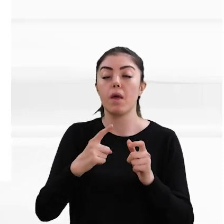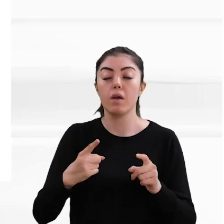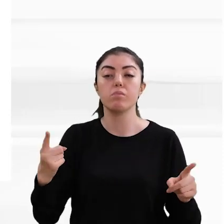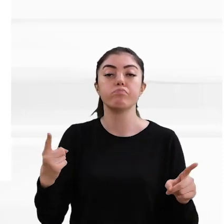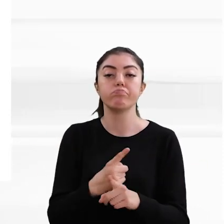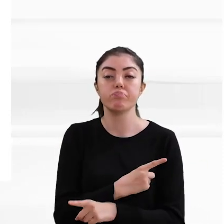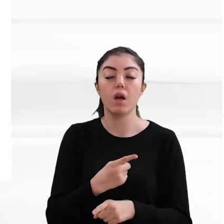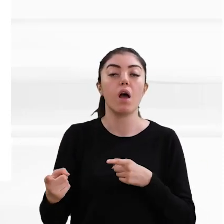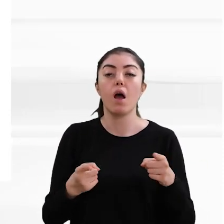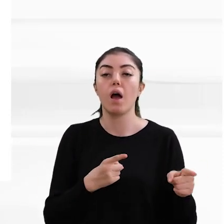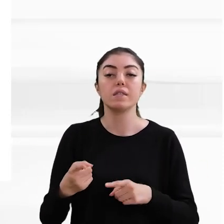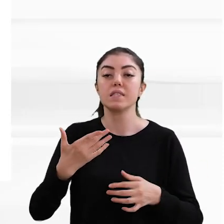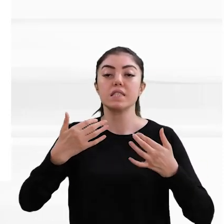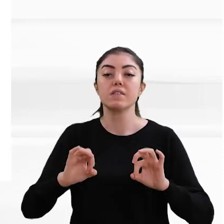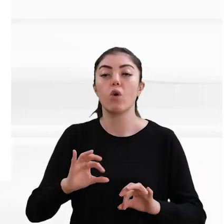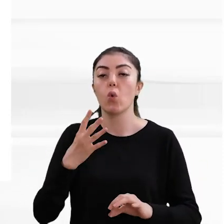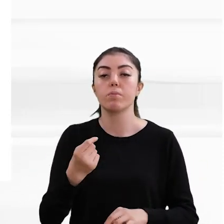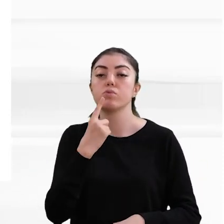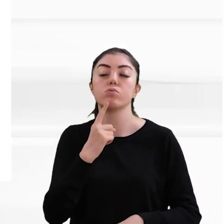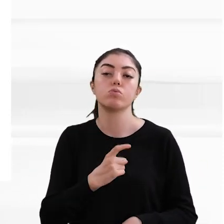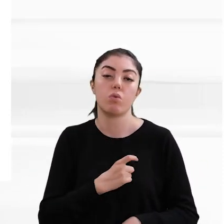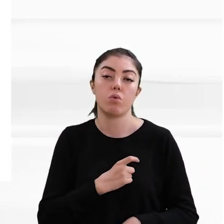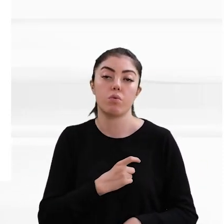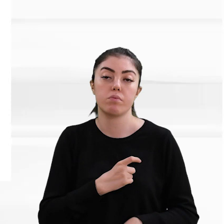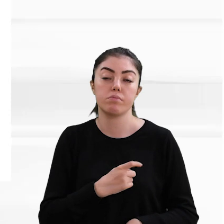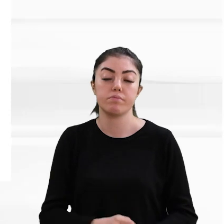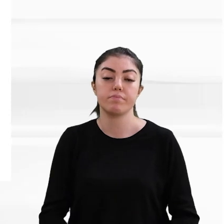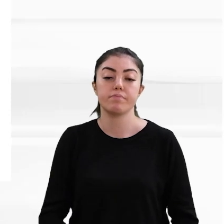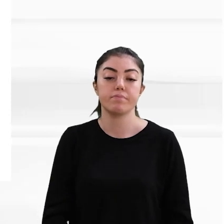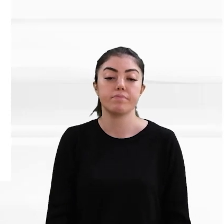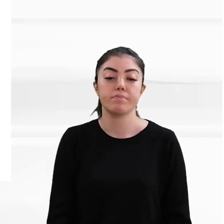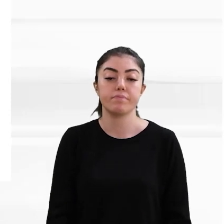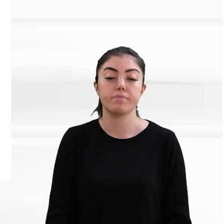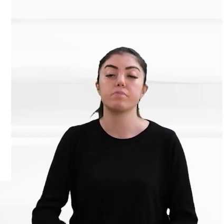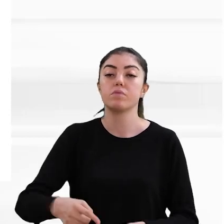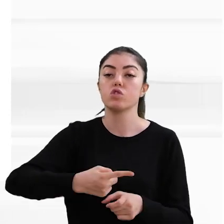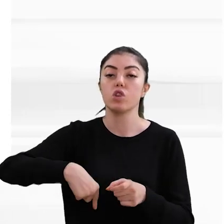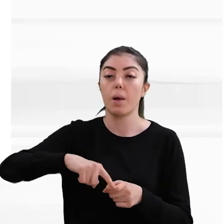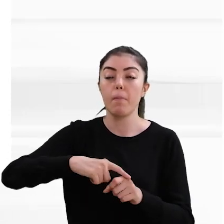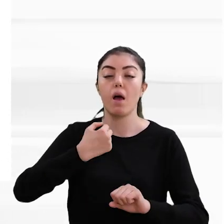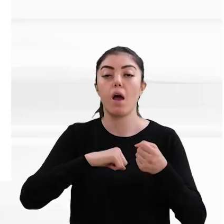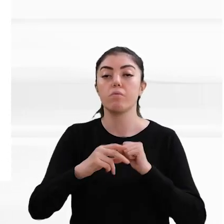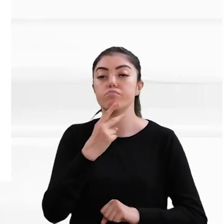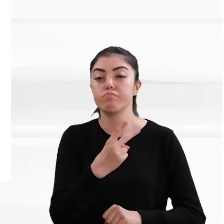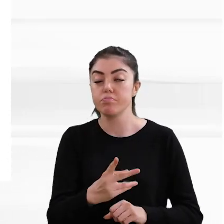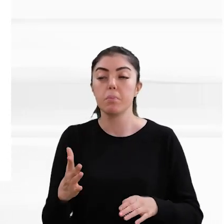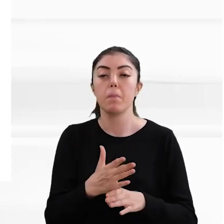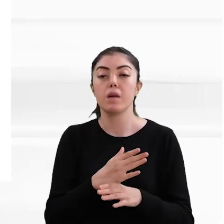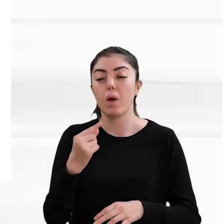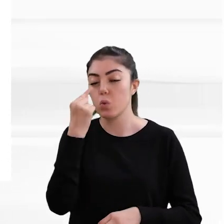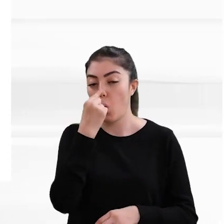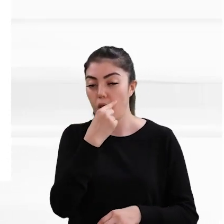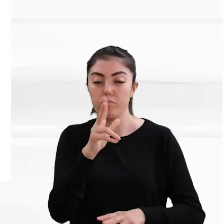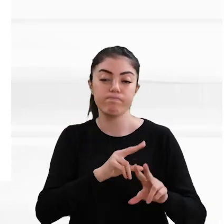Cismin merkezcil ivmesi niceliklerinden hangileri sıfırdır? Hemen buraya düzgün çembersel